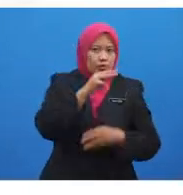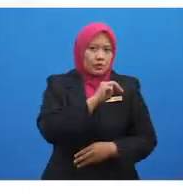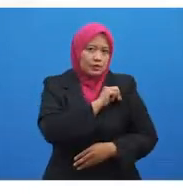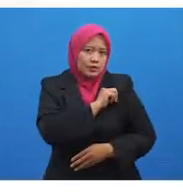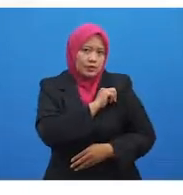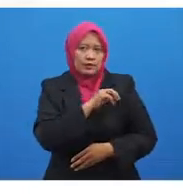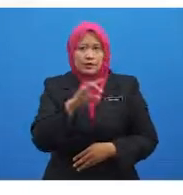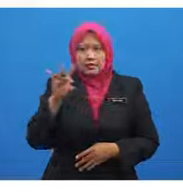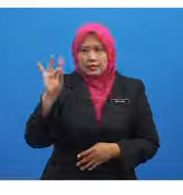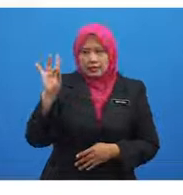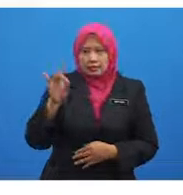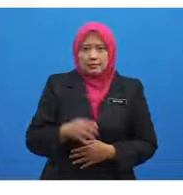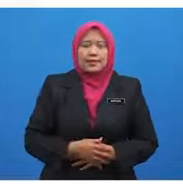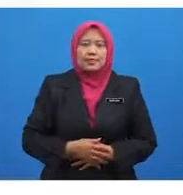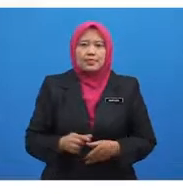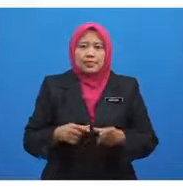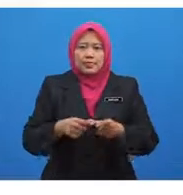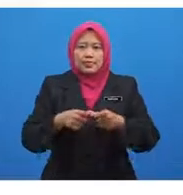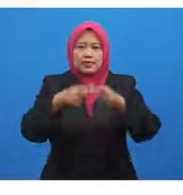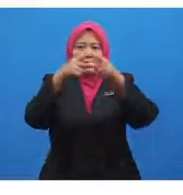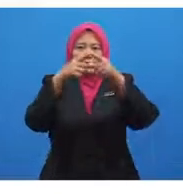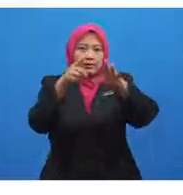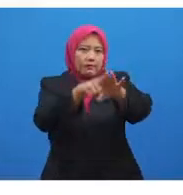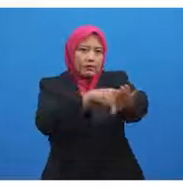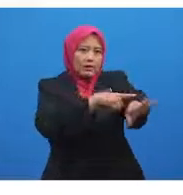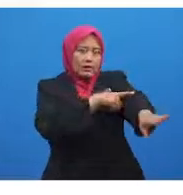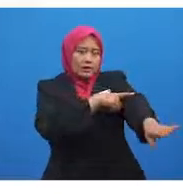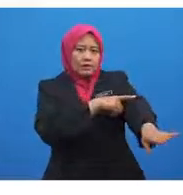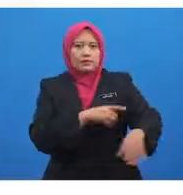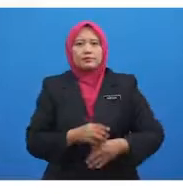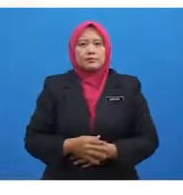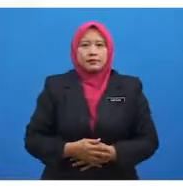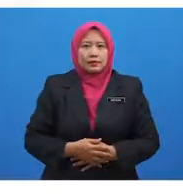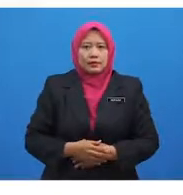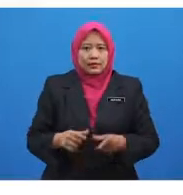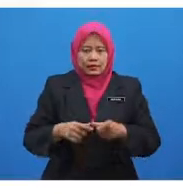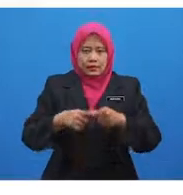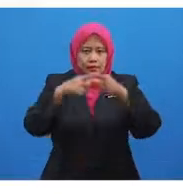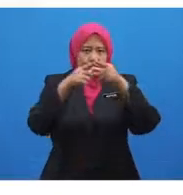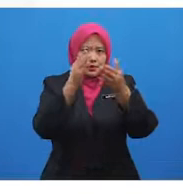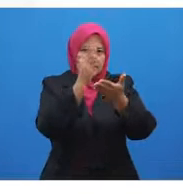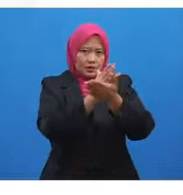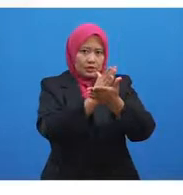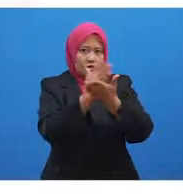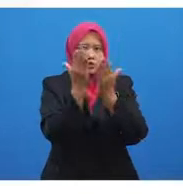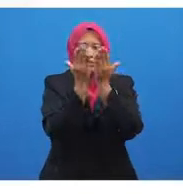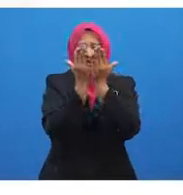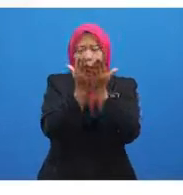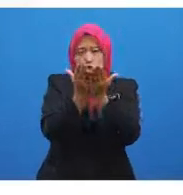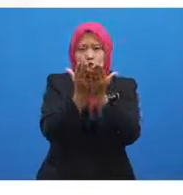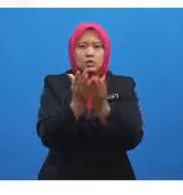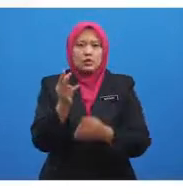3 sudut menteri 8, tiang panjang maharaja lela, tiang tengah